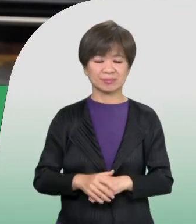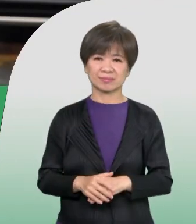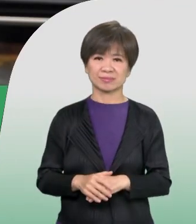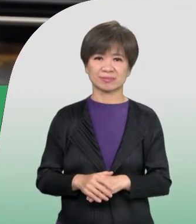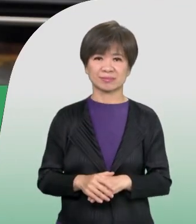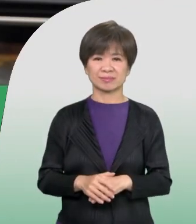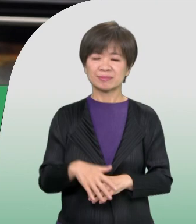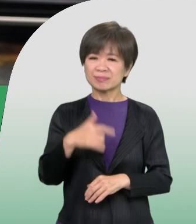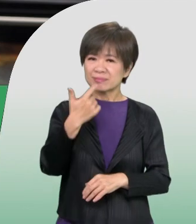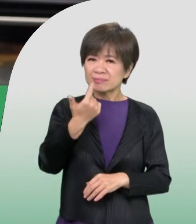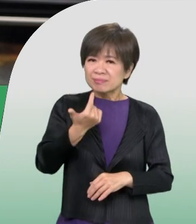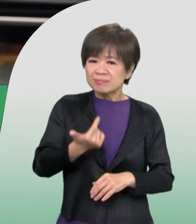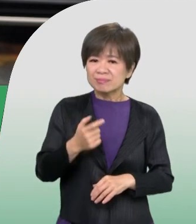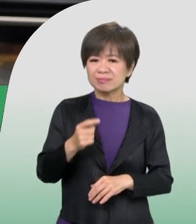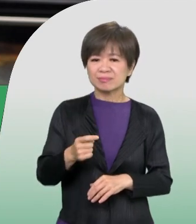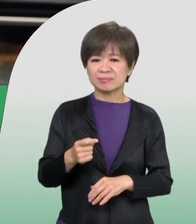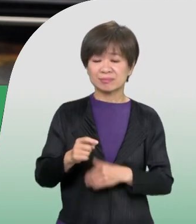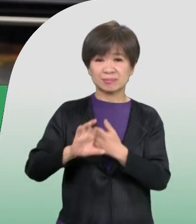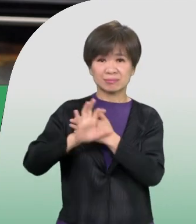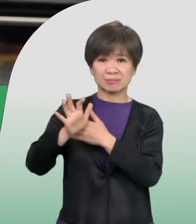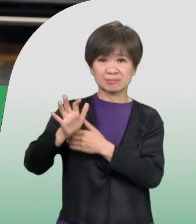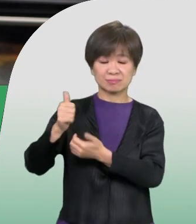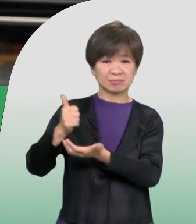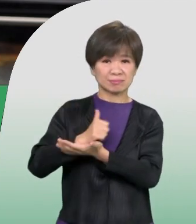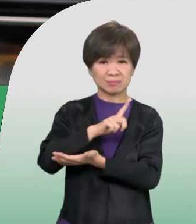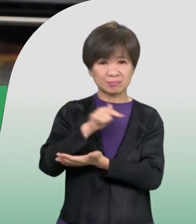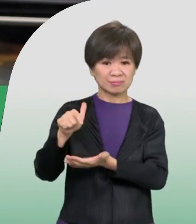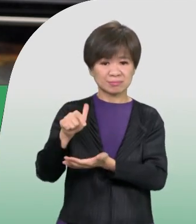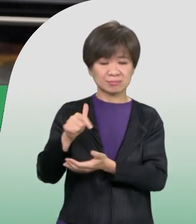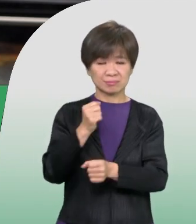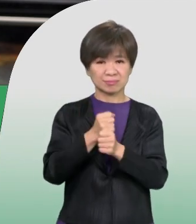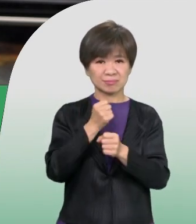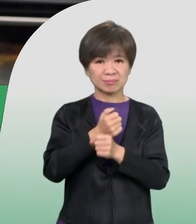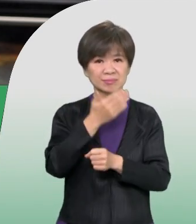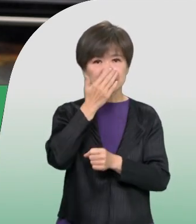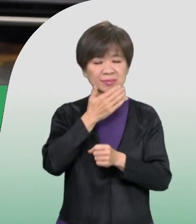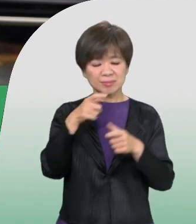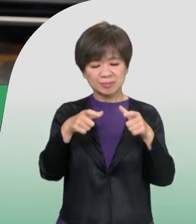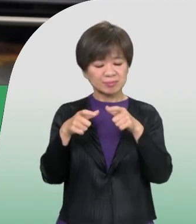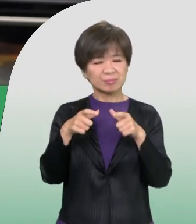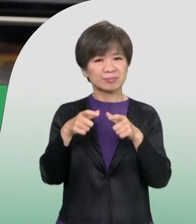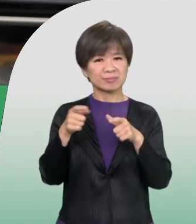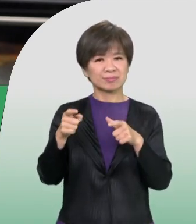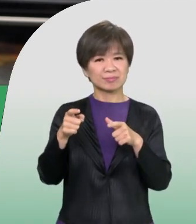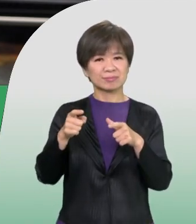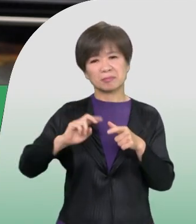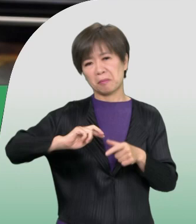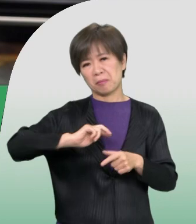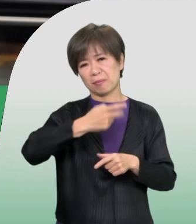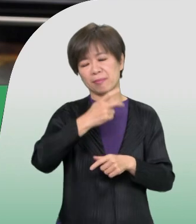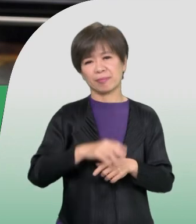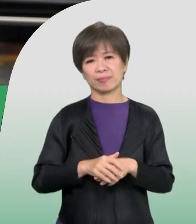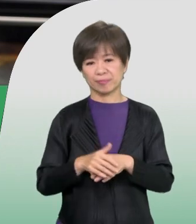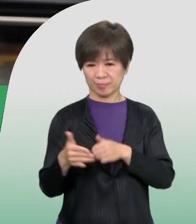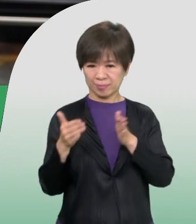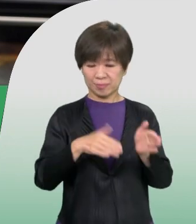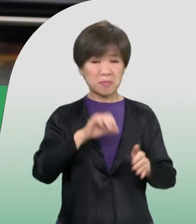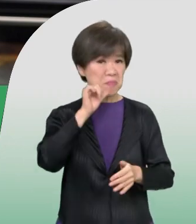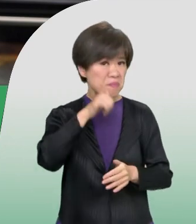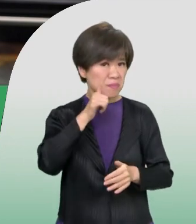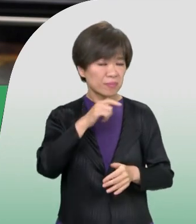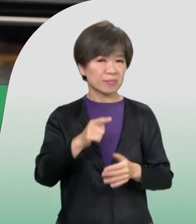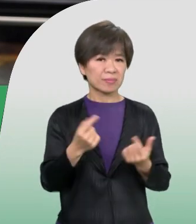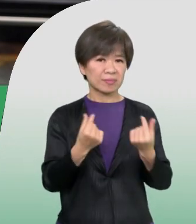开始慢慢的慢用一个国外外国的东西来做甜点，就开始用苗栗